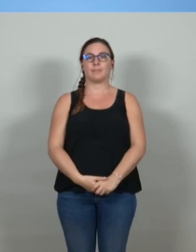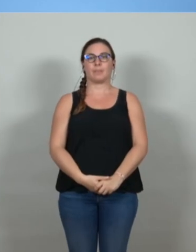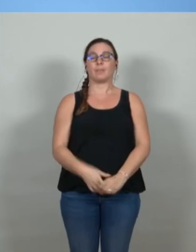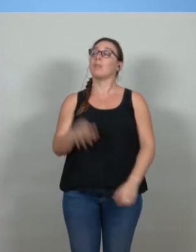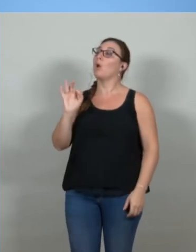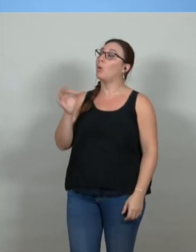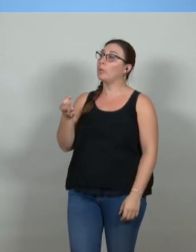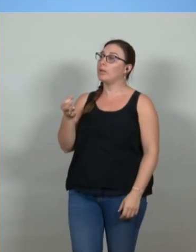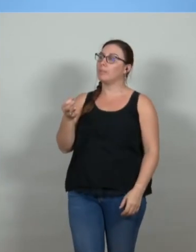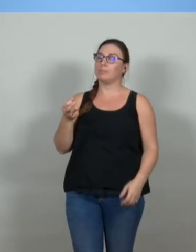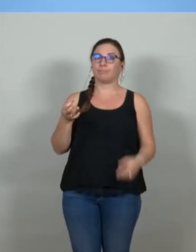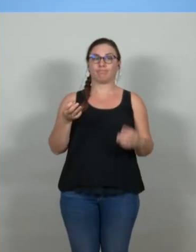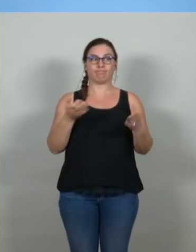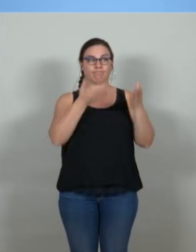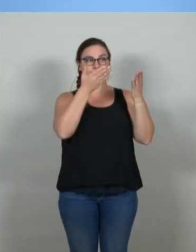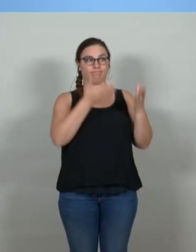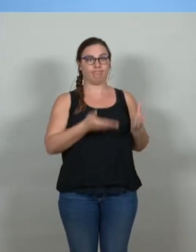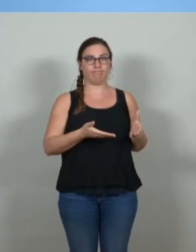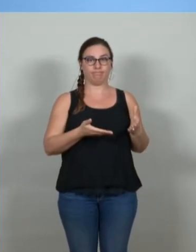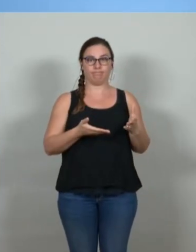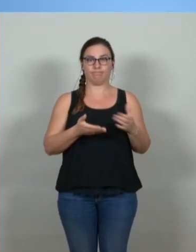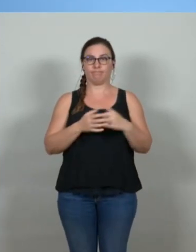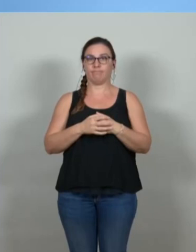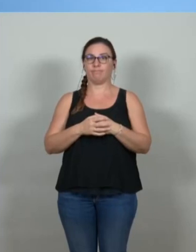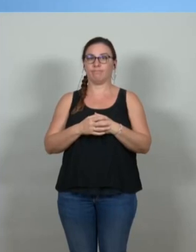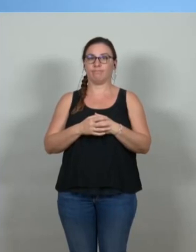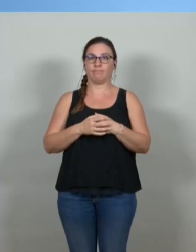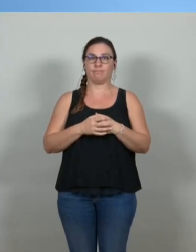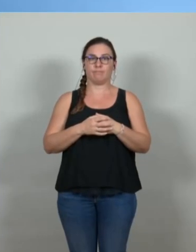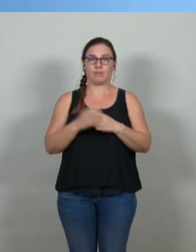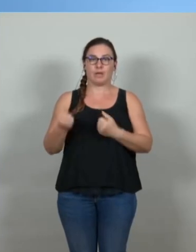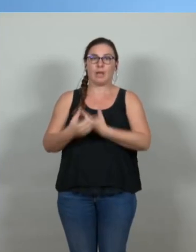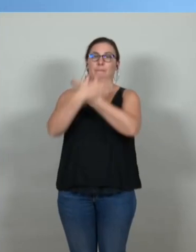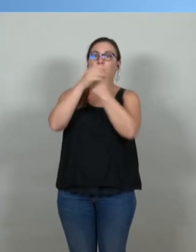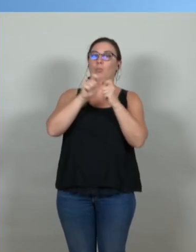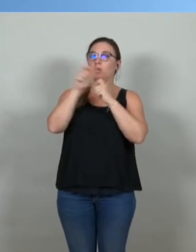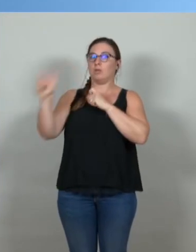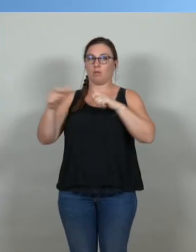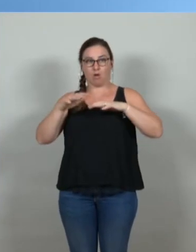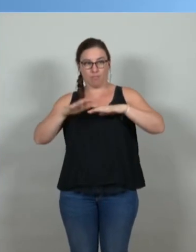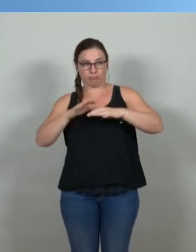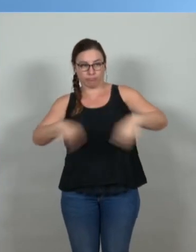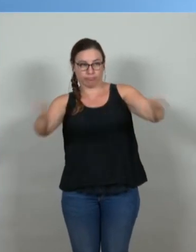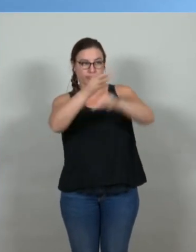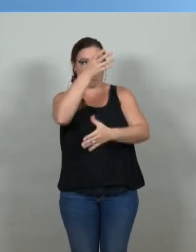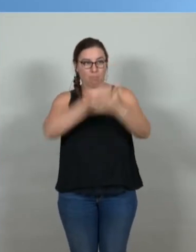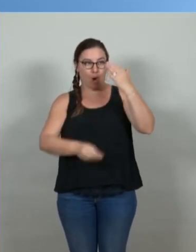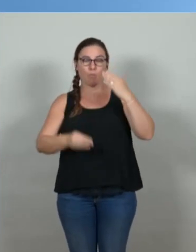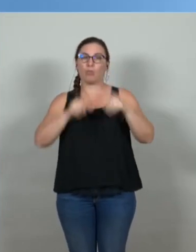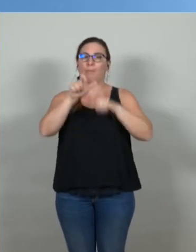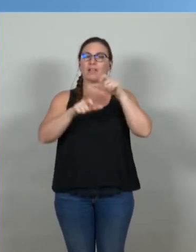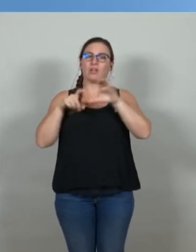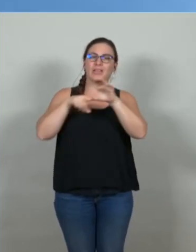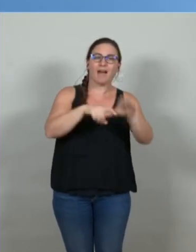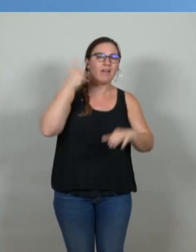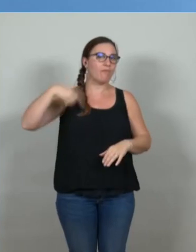donc en l'absence d'air de grand passage métropolitaine pour l'accueil des gens du voyage Grenoble Alpes Métropole a obtenu